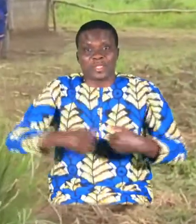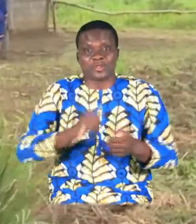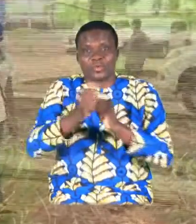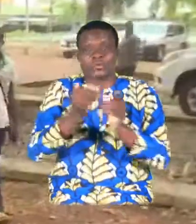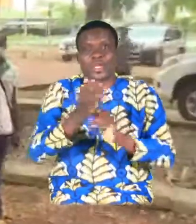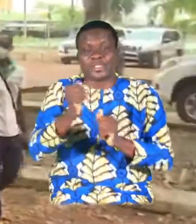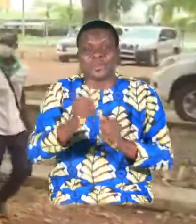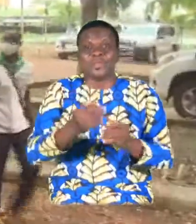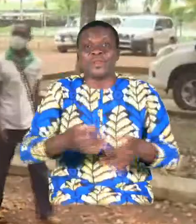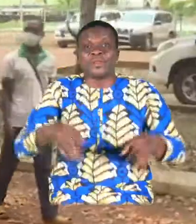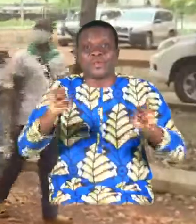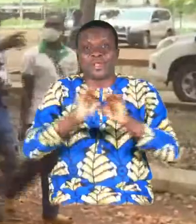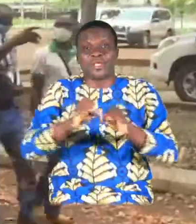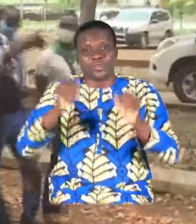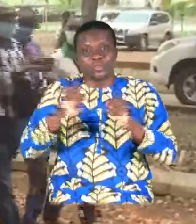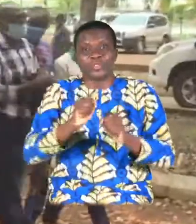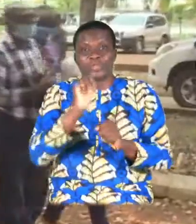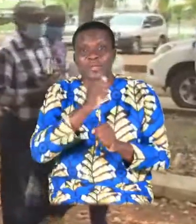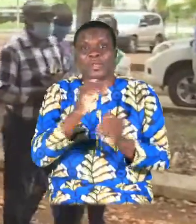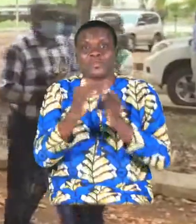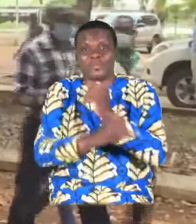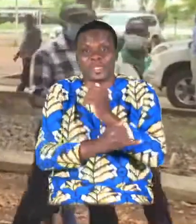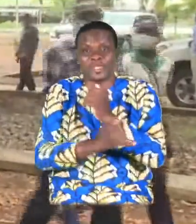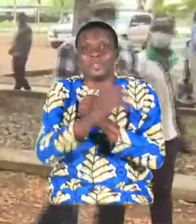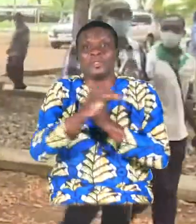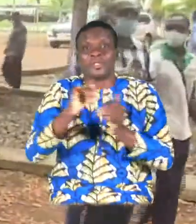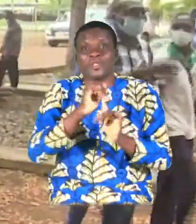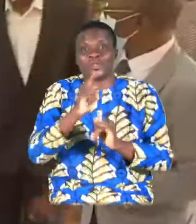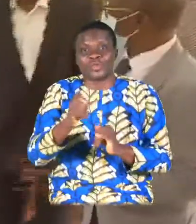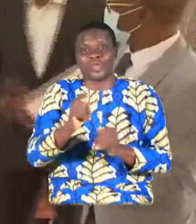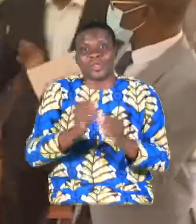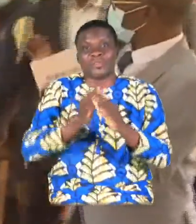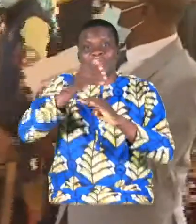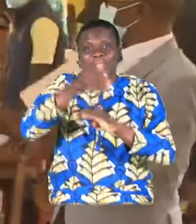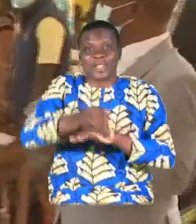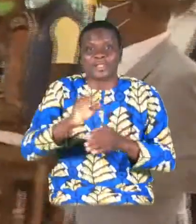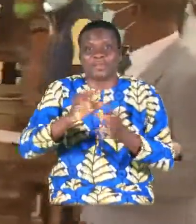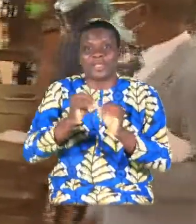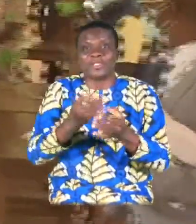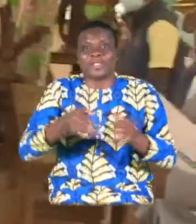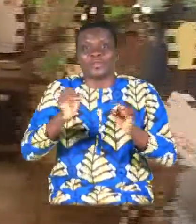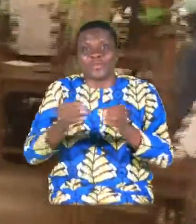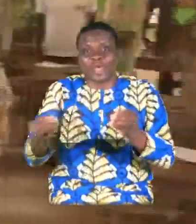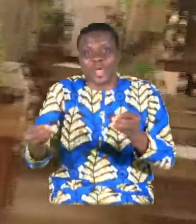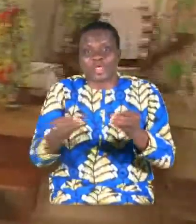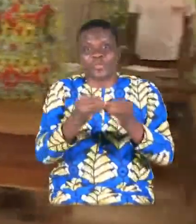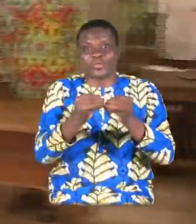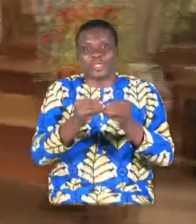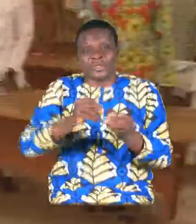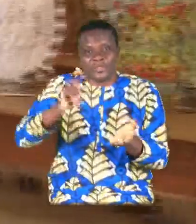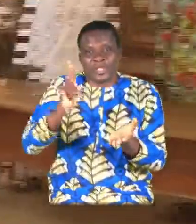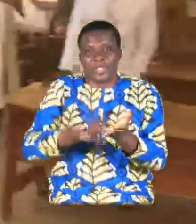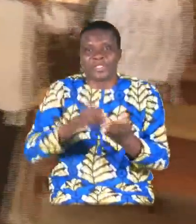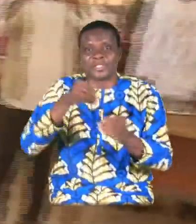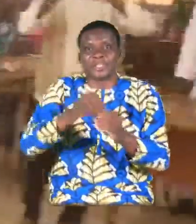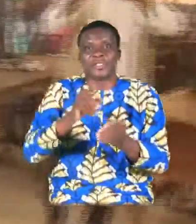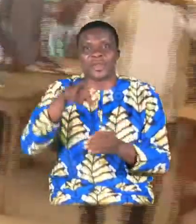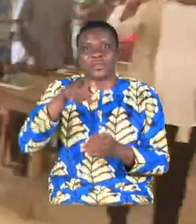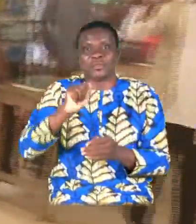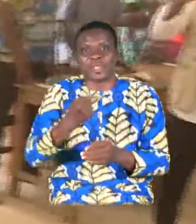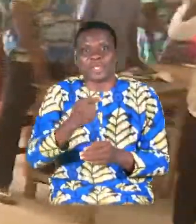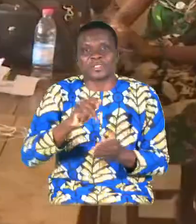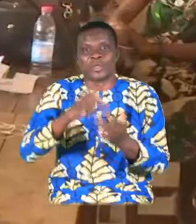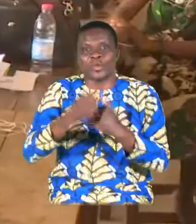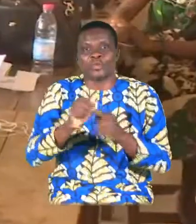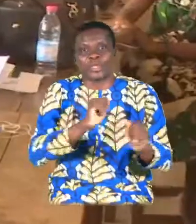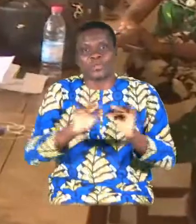par la valorisation du potentiel agricole du pays, et cela à travers les chaînes de valeurs ajoutées inscrites dans le PAG, le